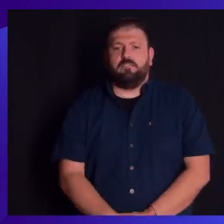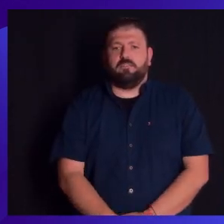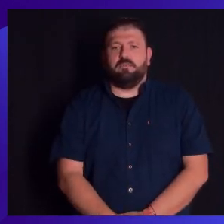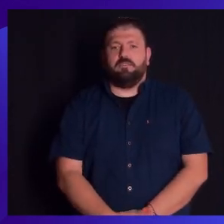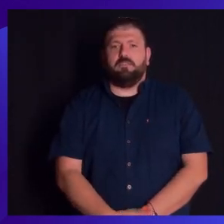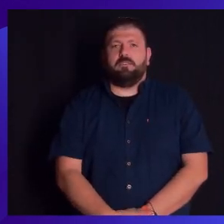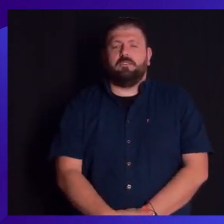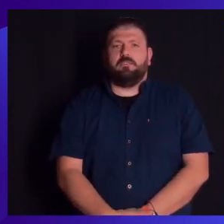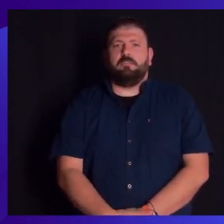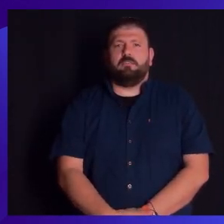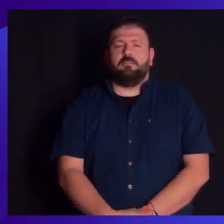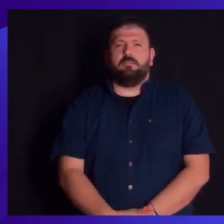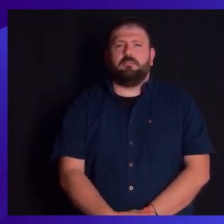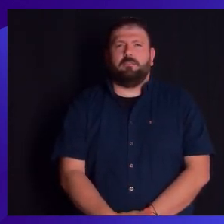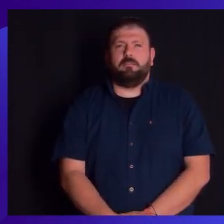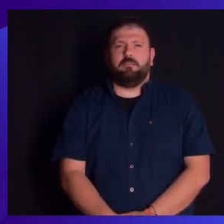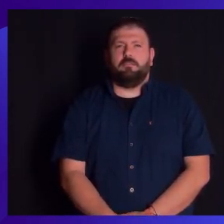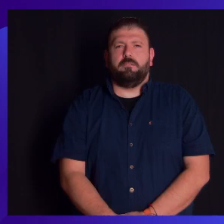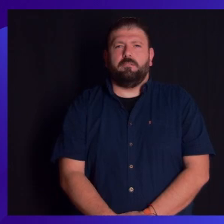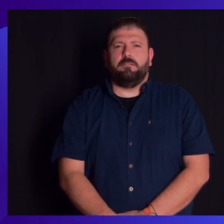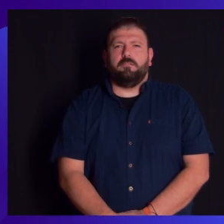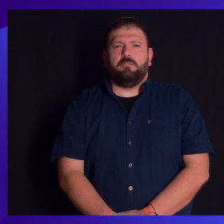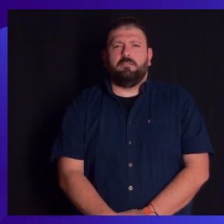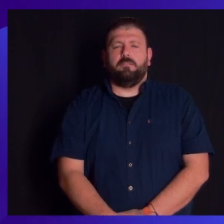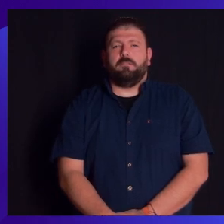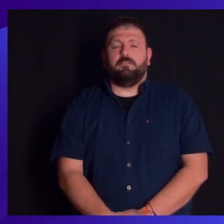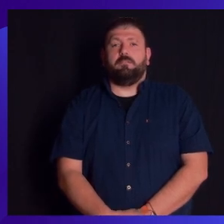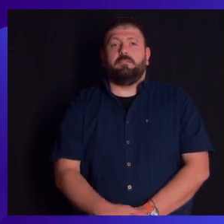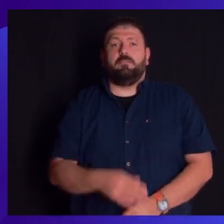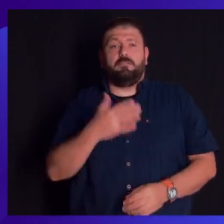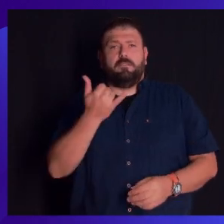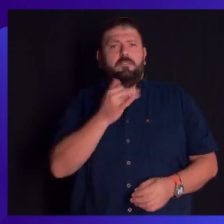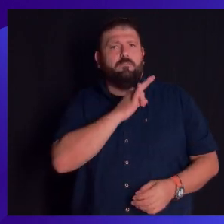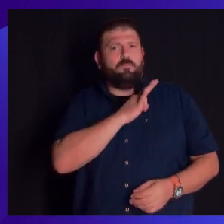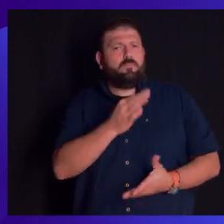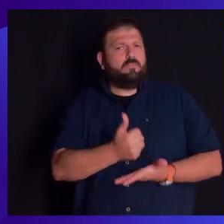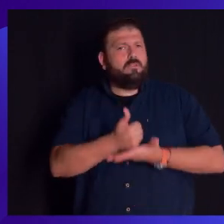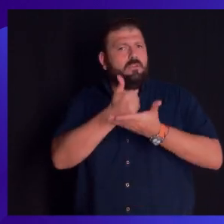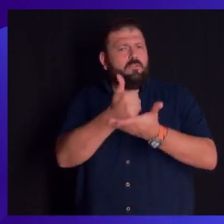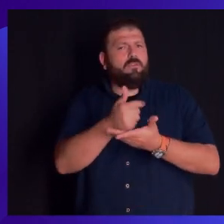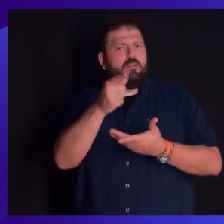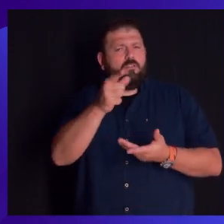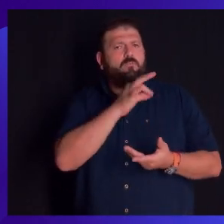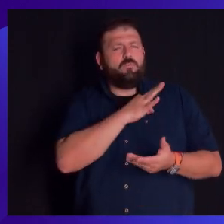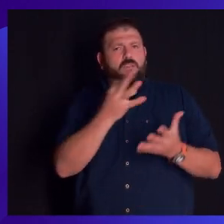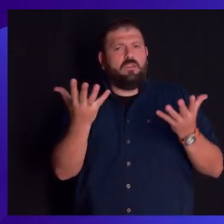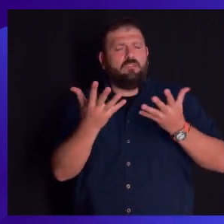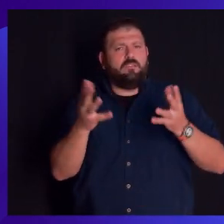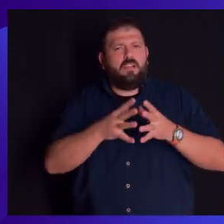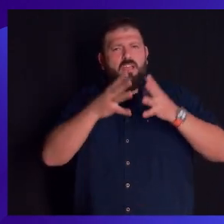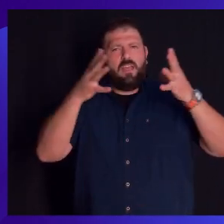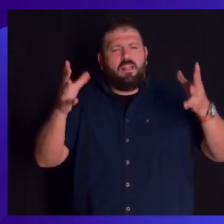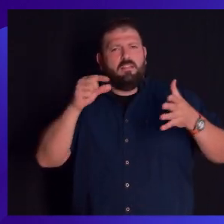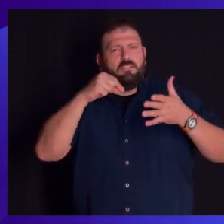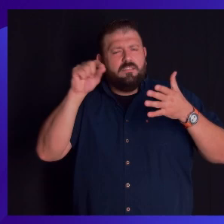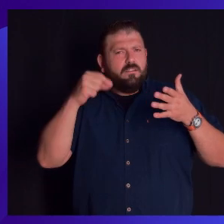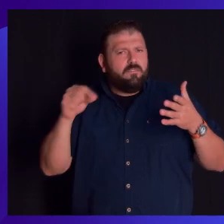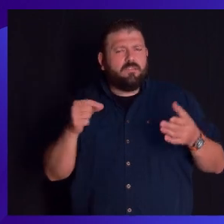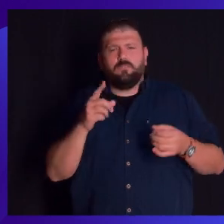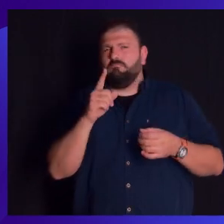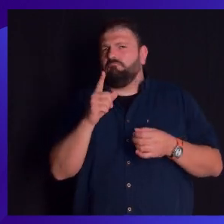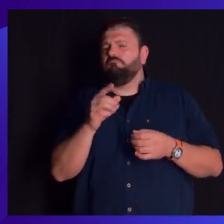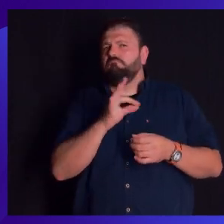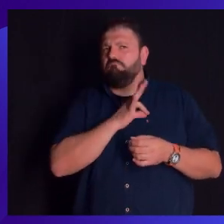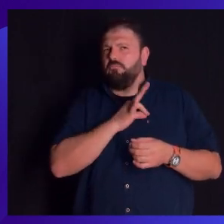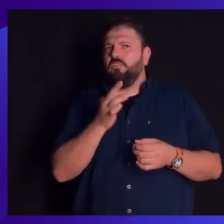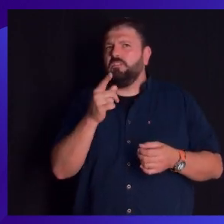большие квалификации, даже если ты ничего не знаешь. Y te puede ayudar and a this lograr can help you grandes to achieve calificaciones great aún